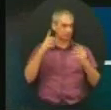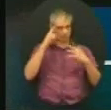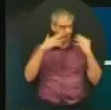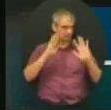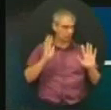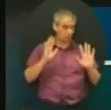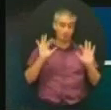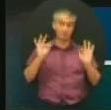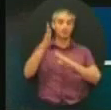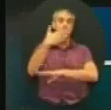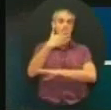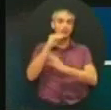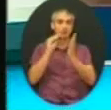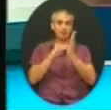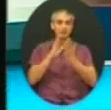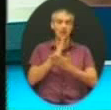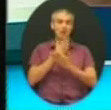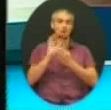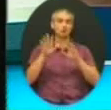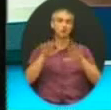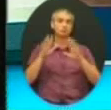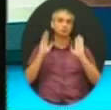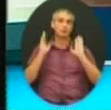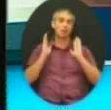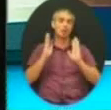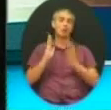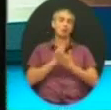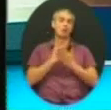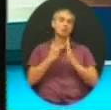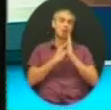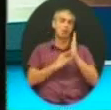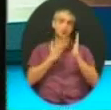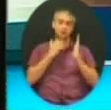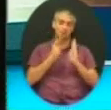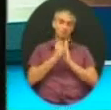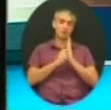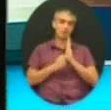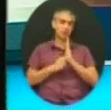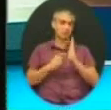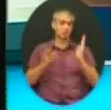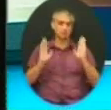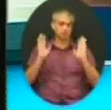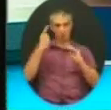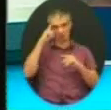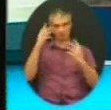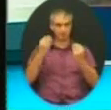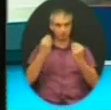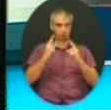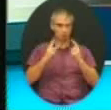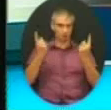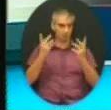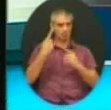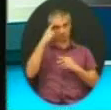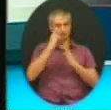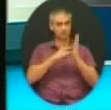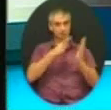תתבלבלו. טקס ממלכתי נקבע על פי החלטת ממשלה. ממשלה, נכון. קובע החוק, קובע תקנון. מה אתה רוצה לסדר? לשנות סדרי עולם? אז בוא לא נמציא חוקים. אני במקום